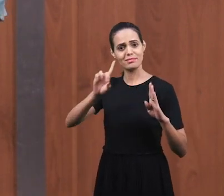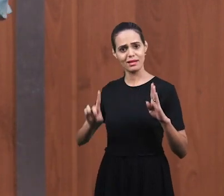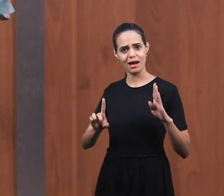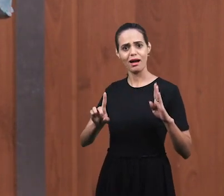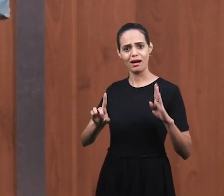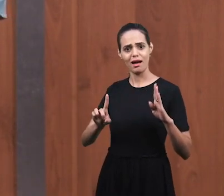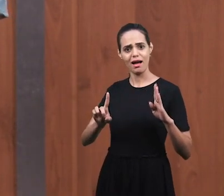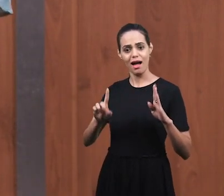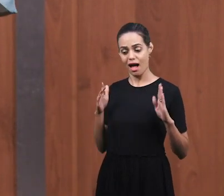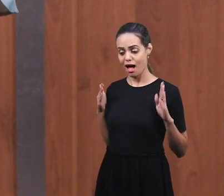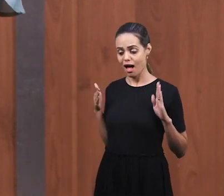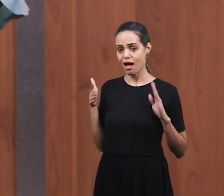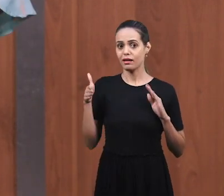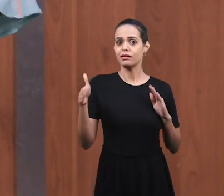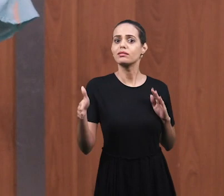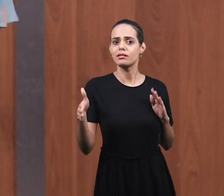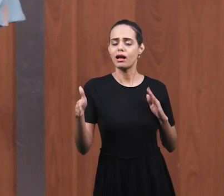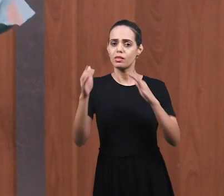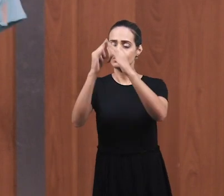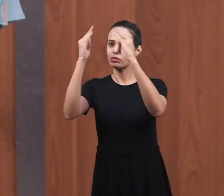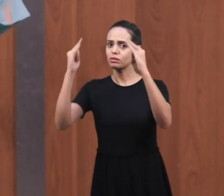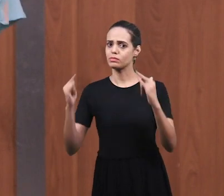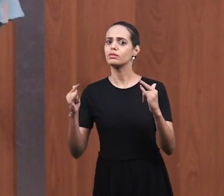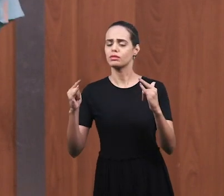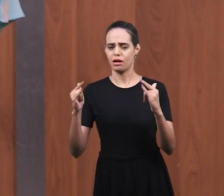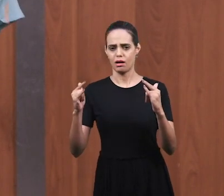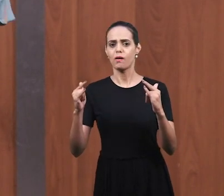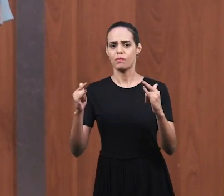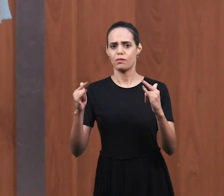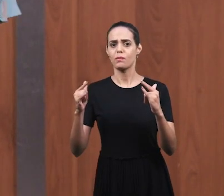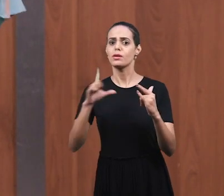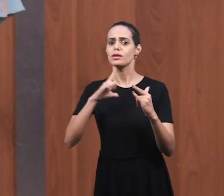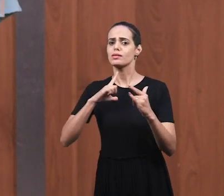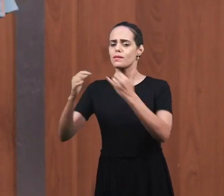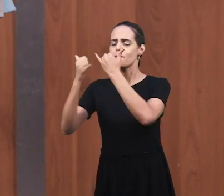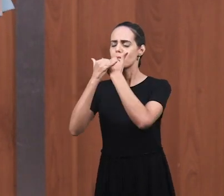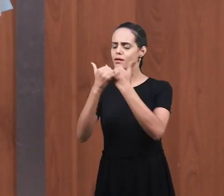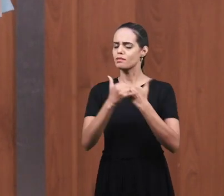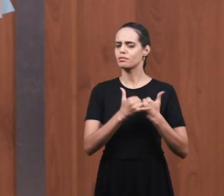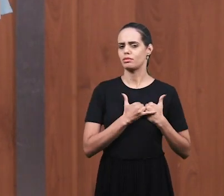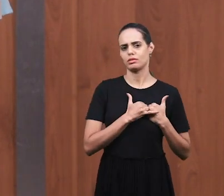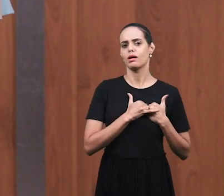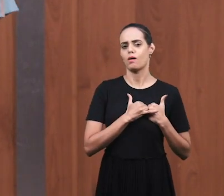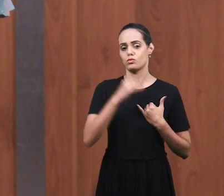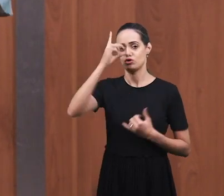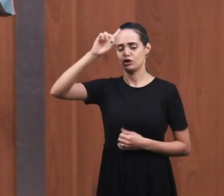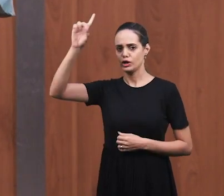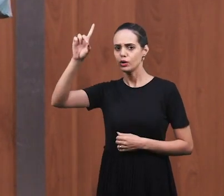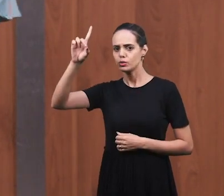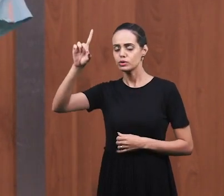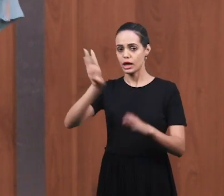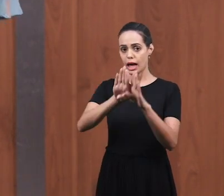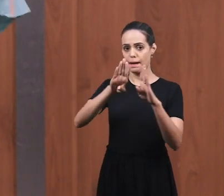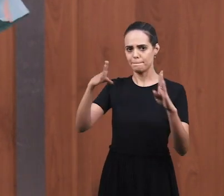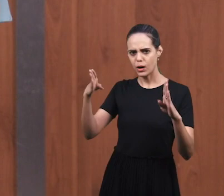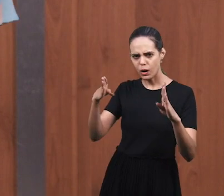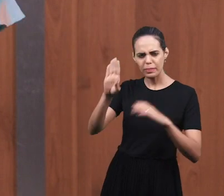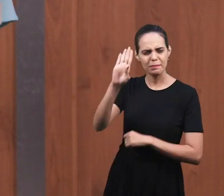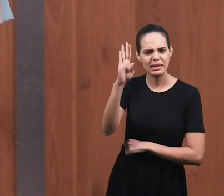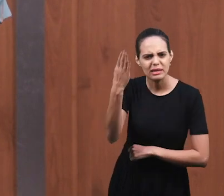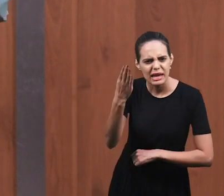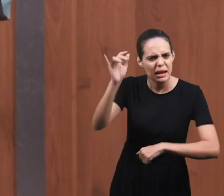l'endroit de l'Holocauste pour recevoir le pardon de Dieu. La porte, elle n'était ni en bois